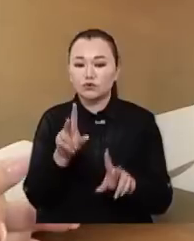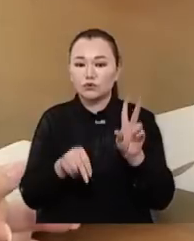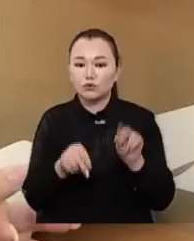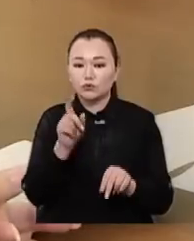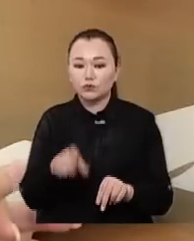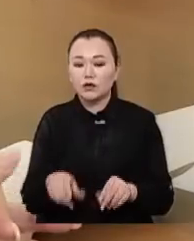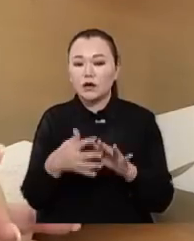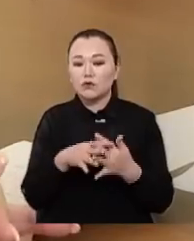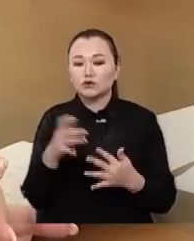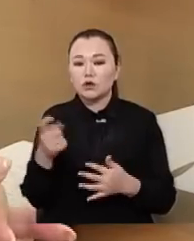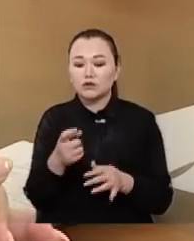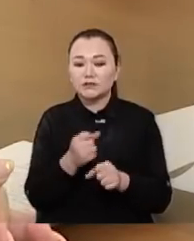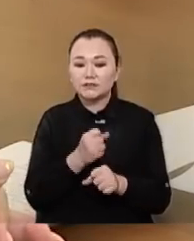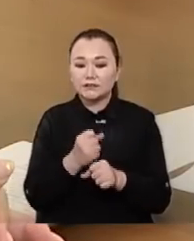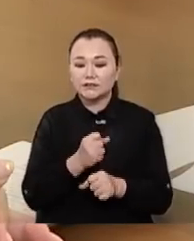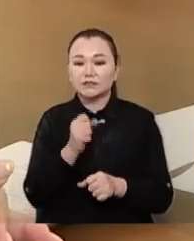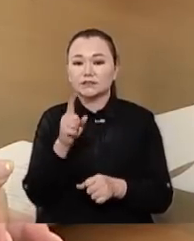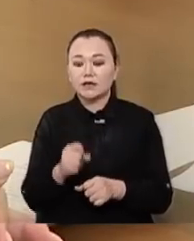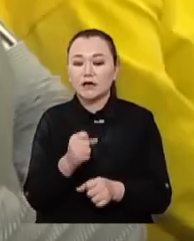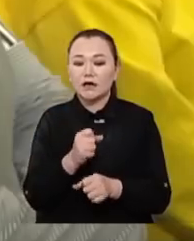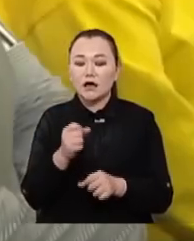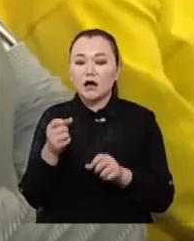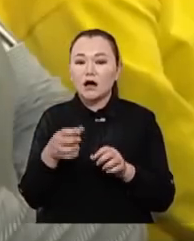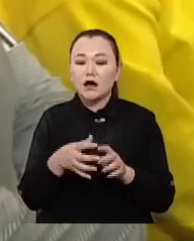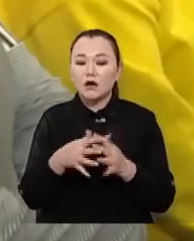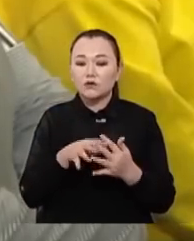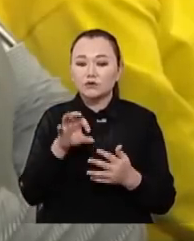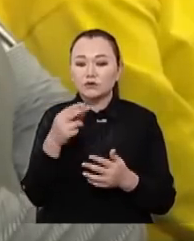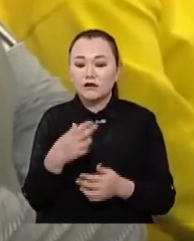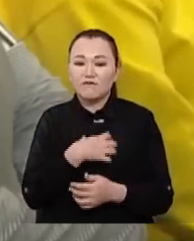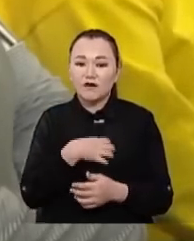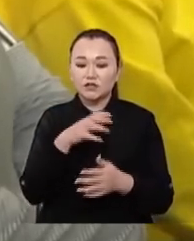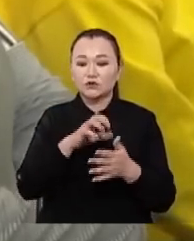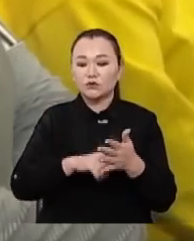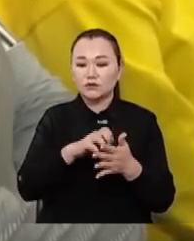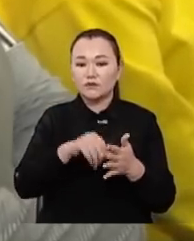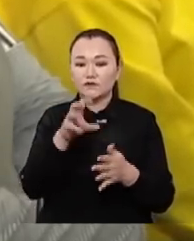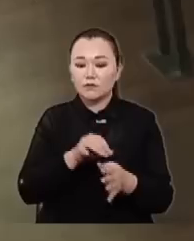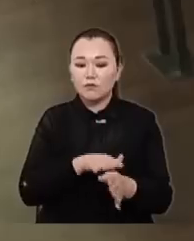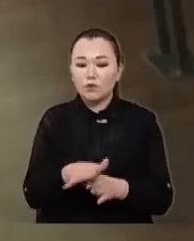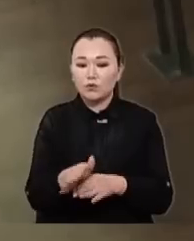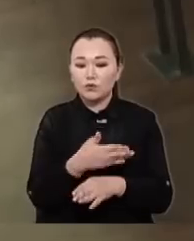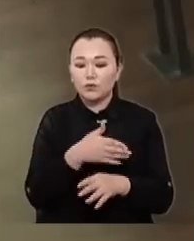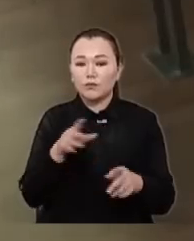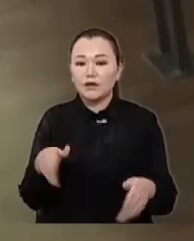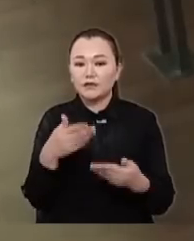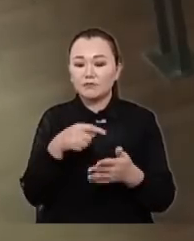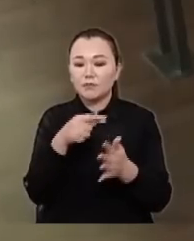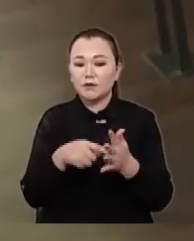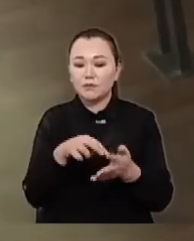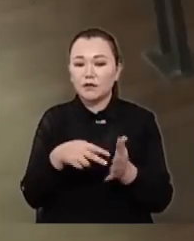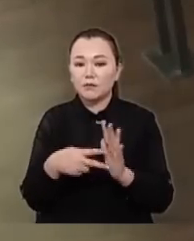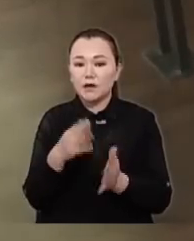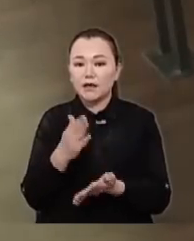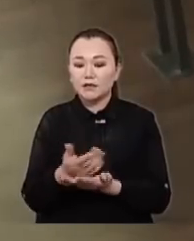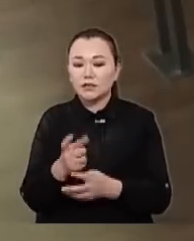ауыл шаруашылығы өнімін өндірушілер үшін әлеуметтік аударымдардан басқа салықтардың барлық түрін толық жою мәселесін көтеруді жоспарлап отыр.